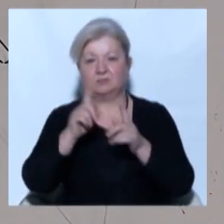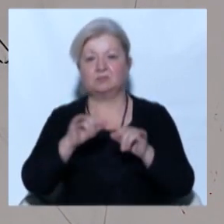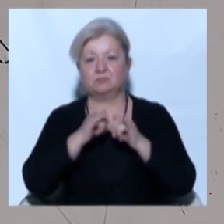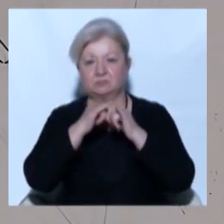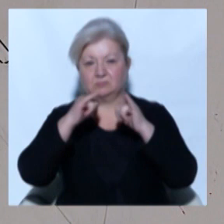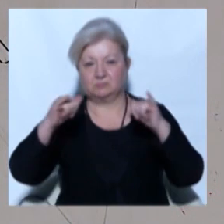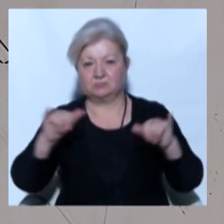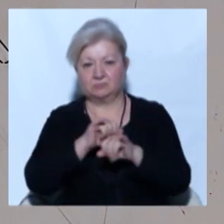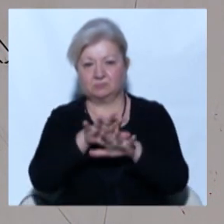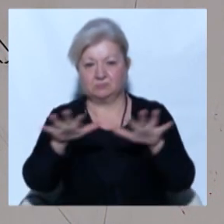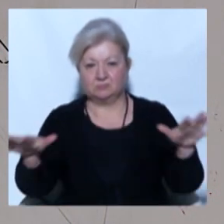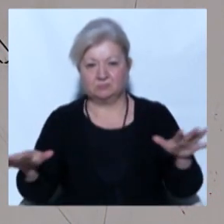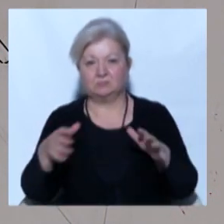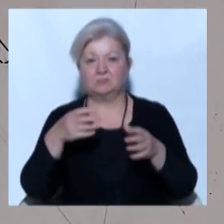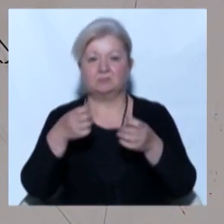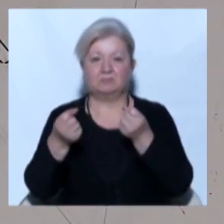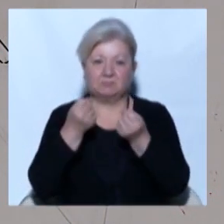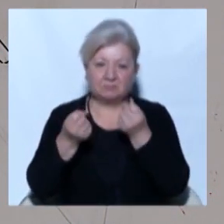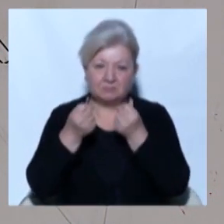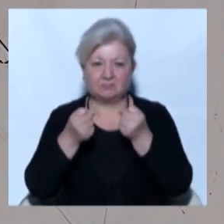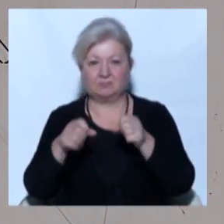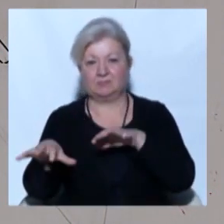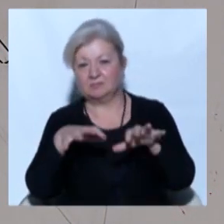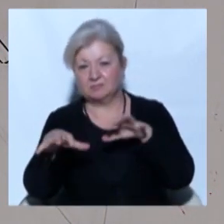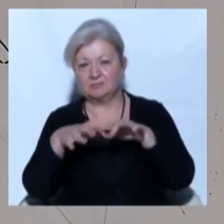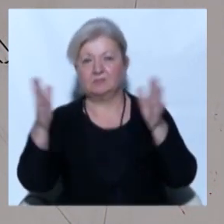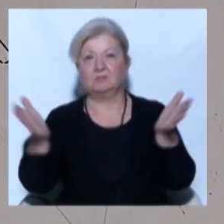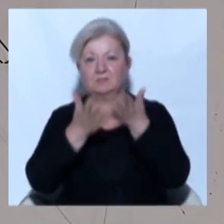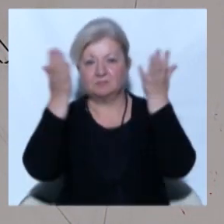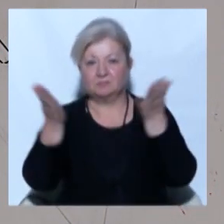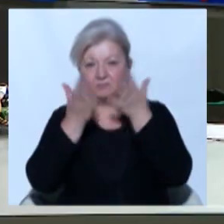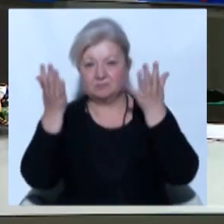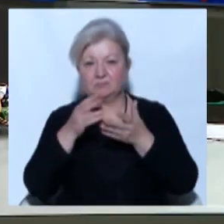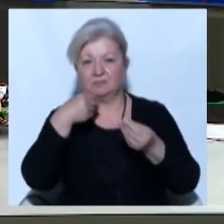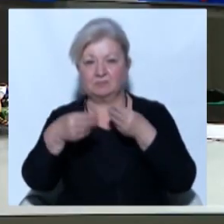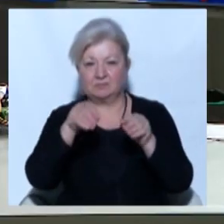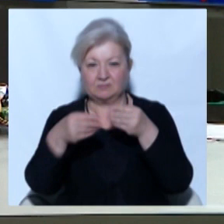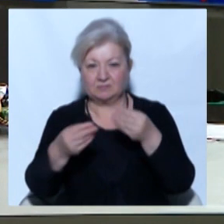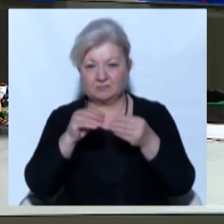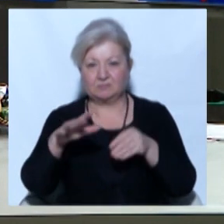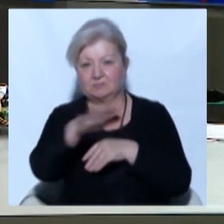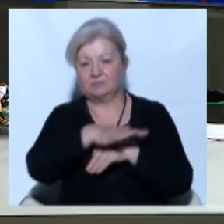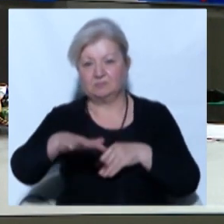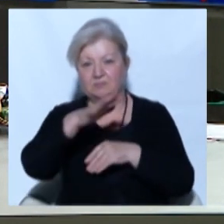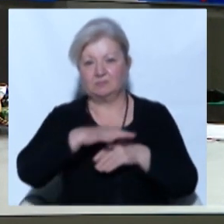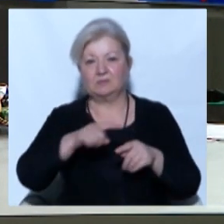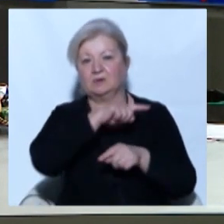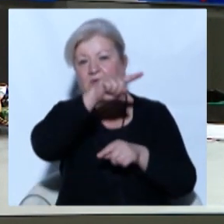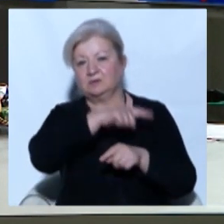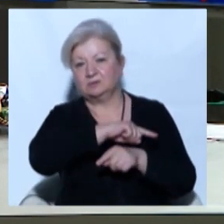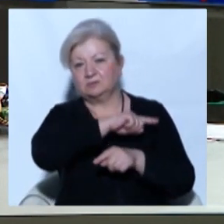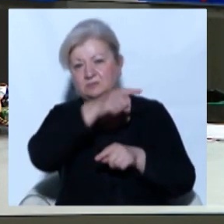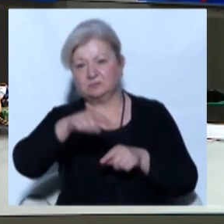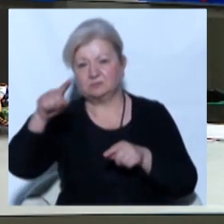ვრცელდება მყარ, თხევად, აირად და პლაზმურ გარემოში გრძივი ტალღის